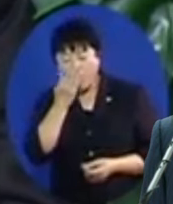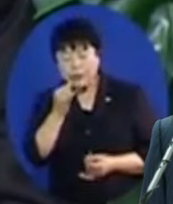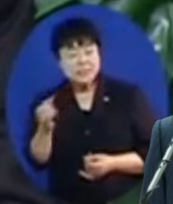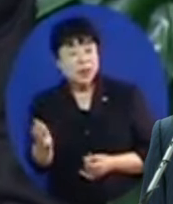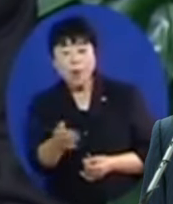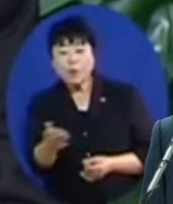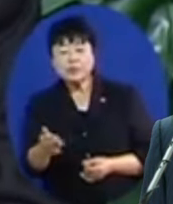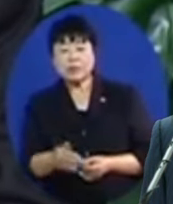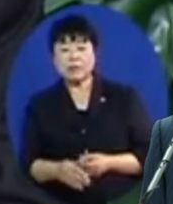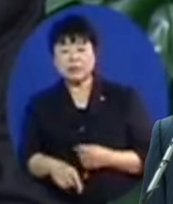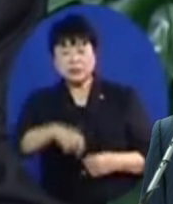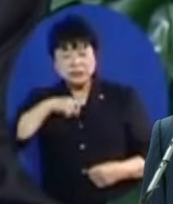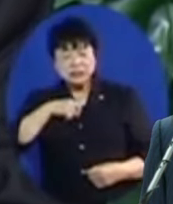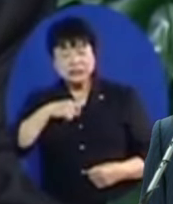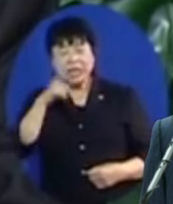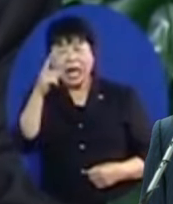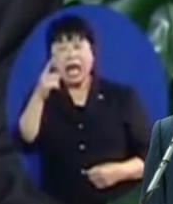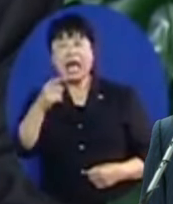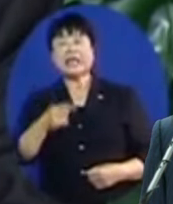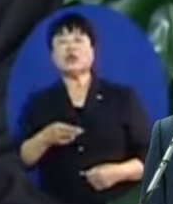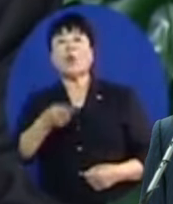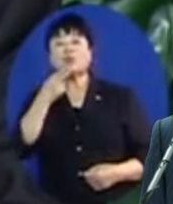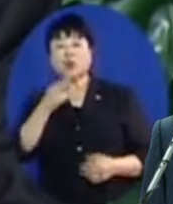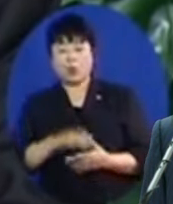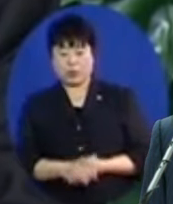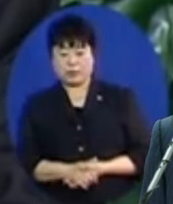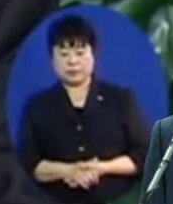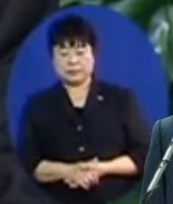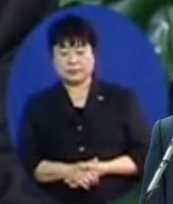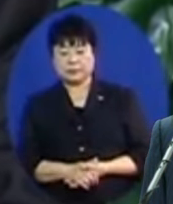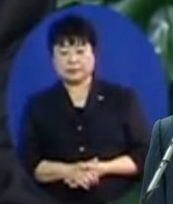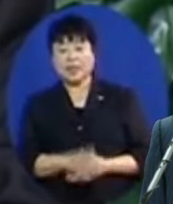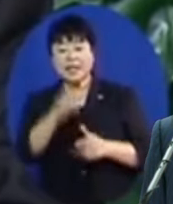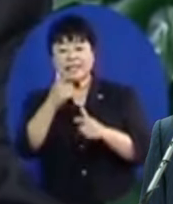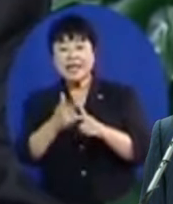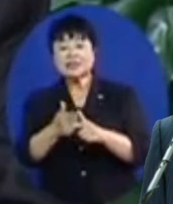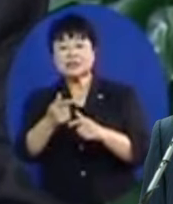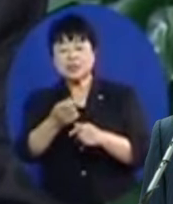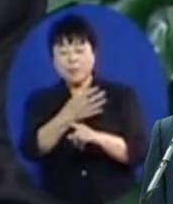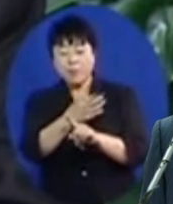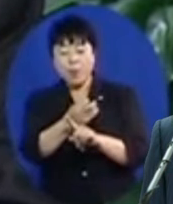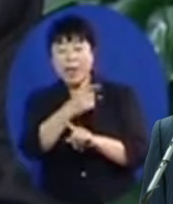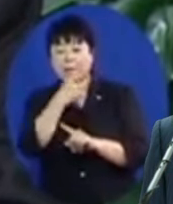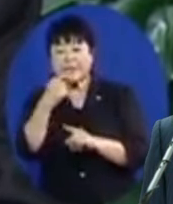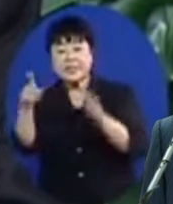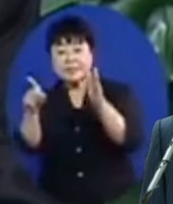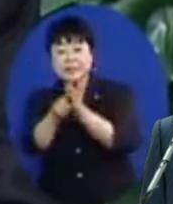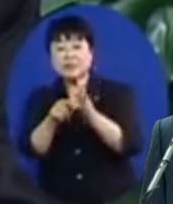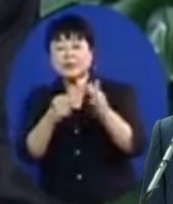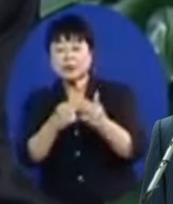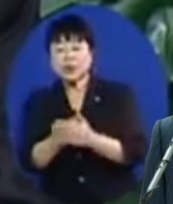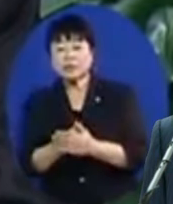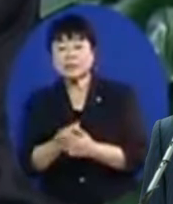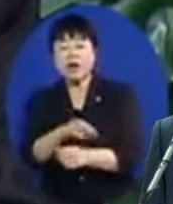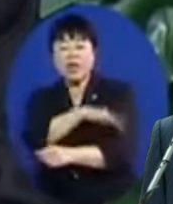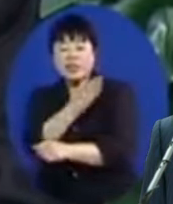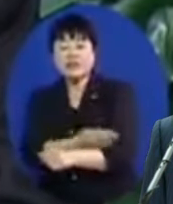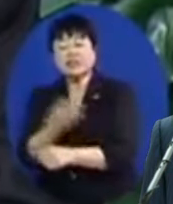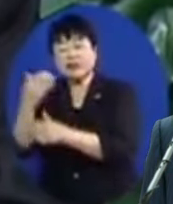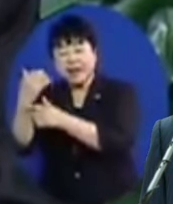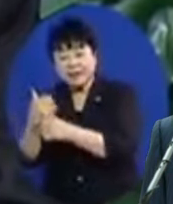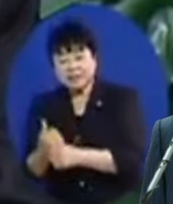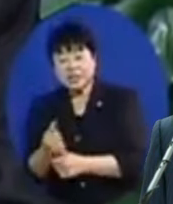없습니다. 의인은 없나니 하나도 없습니다. 우리는 예수님의 보배로운 피를 믿음으로 그 능력에